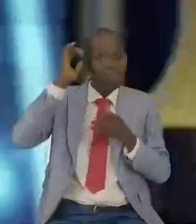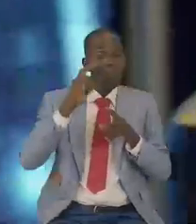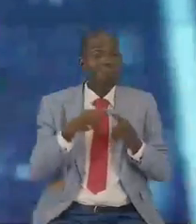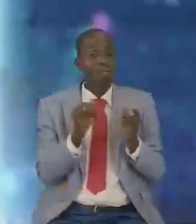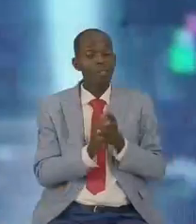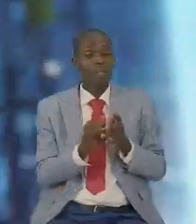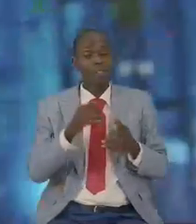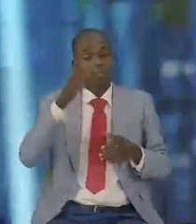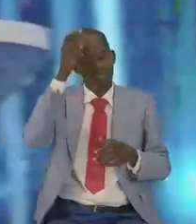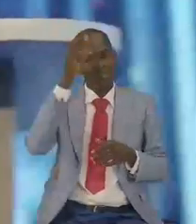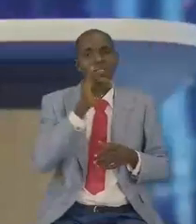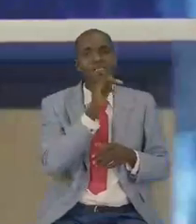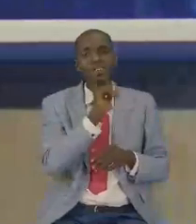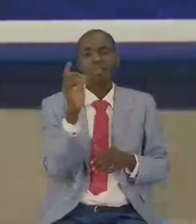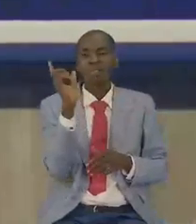Mais c'est un faux lion.